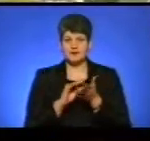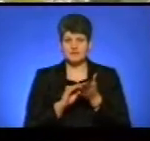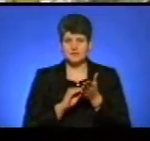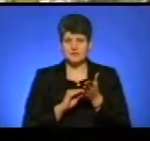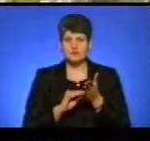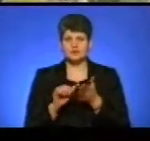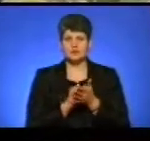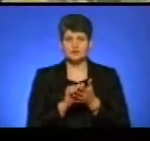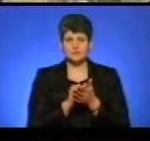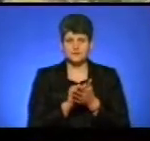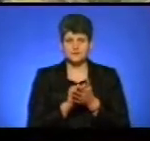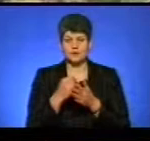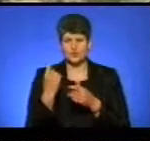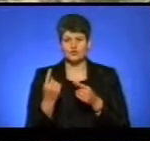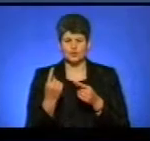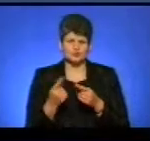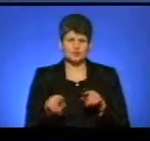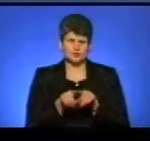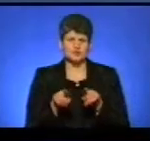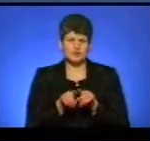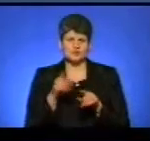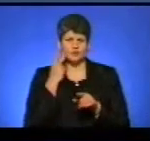документи в одному і тому самому лісництві.